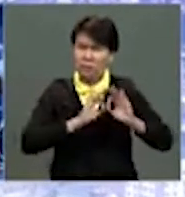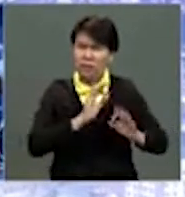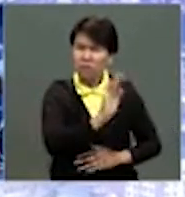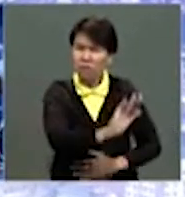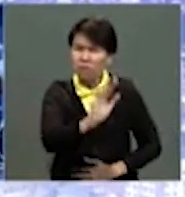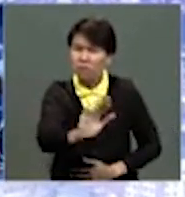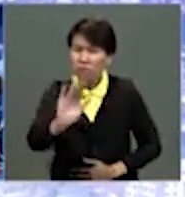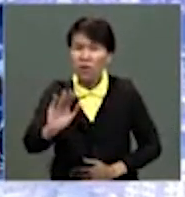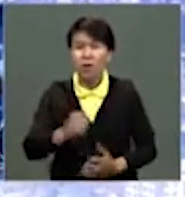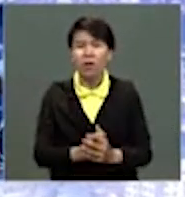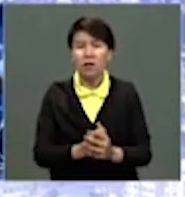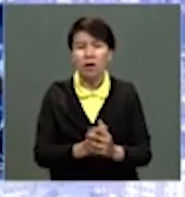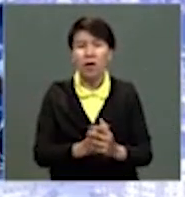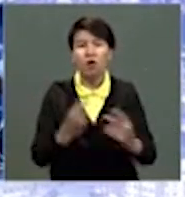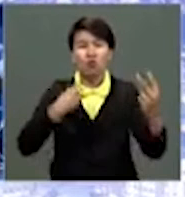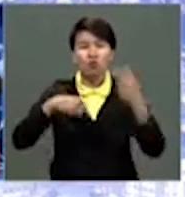การดูแลร่างกายของท่านทรัพย์สมบัติสำคัญครอบครัวของท่านด้วยนะครับเราก็จะปลอดเชื้อปลอดภัยได้ไปตลอดนะครับกราบขอบพระคุณเป็นอย่างสูงครับ